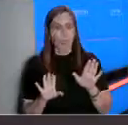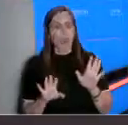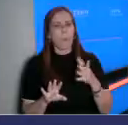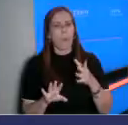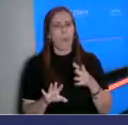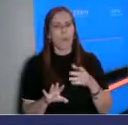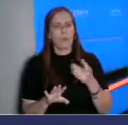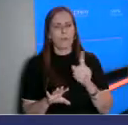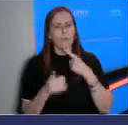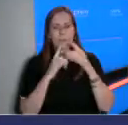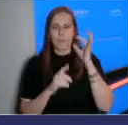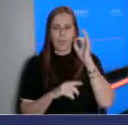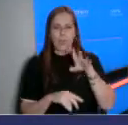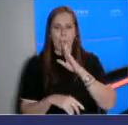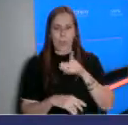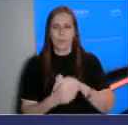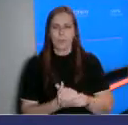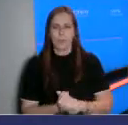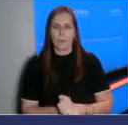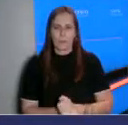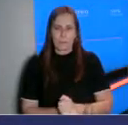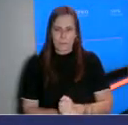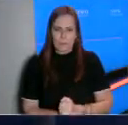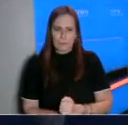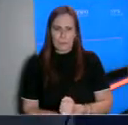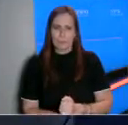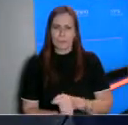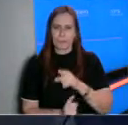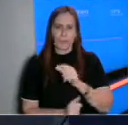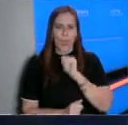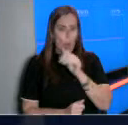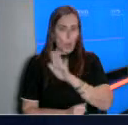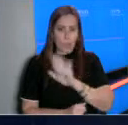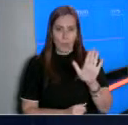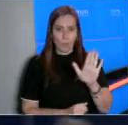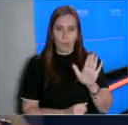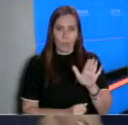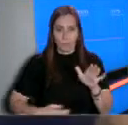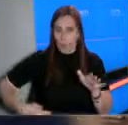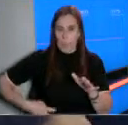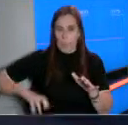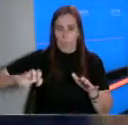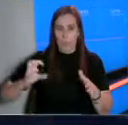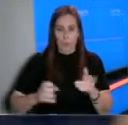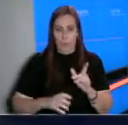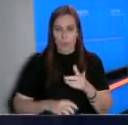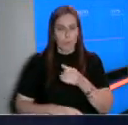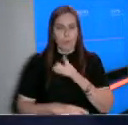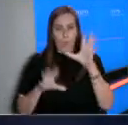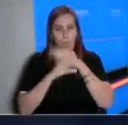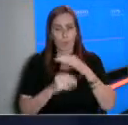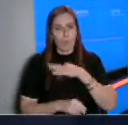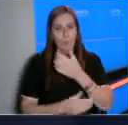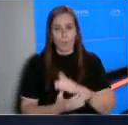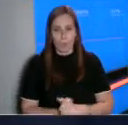עם מישהי שיש לה את הבעיה הזאת, יעל דבירי ציסמרו, כן. שמסרבת בעצם... לסיפור הזה, יעל, ערב טוב,